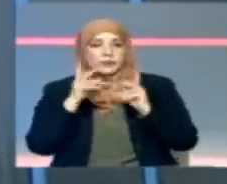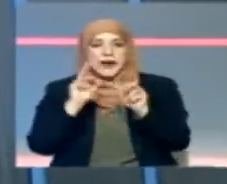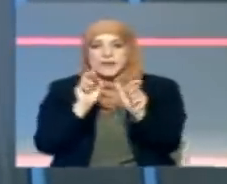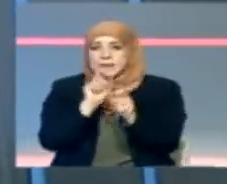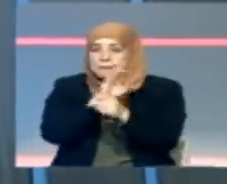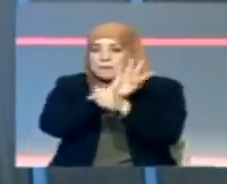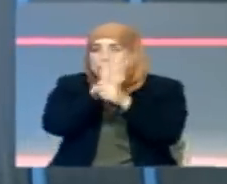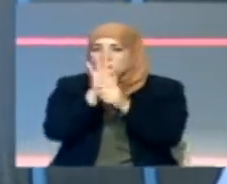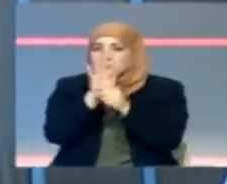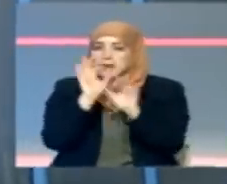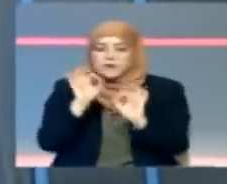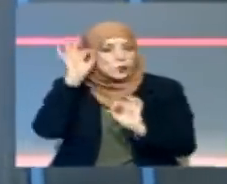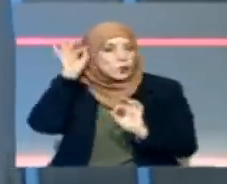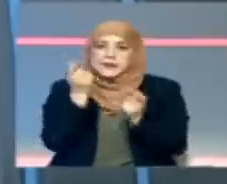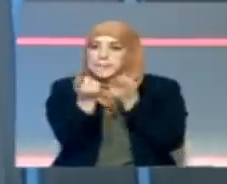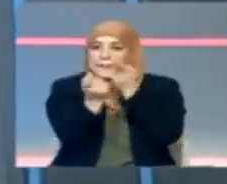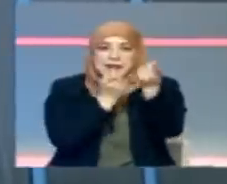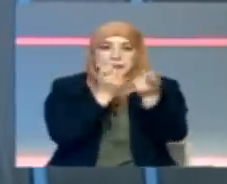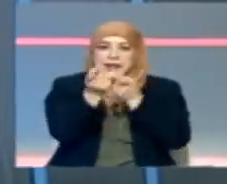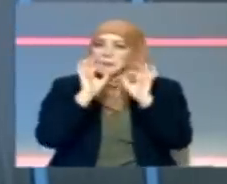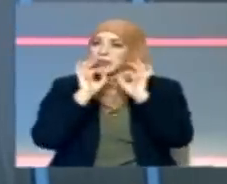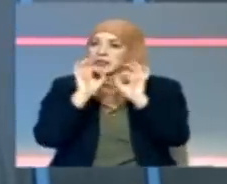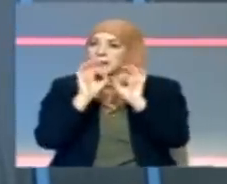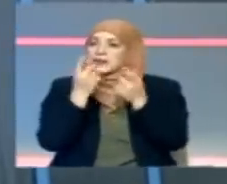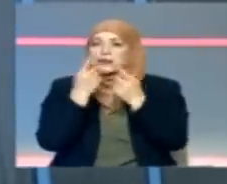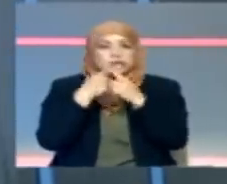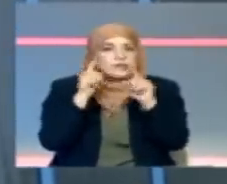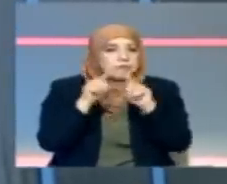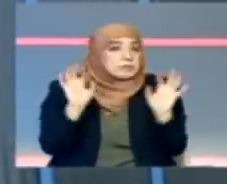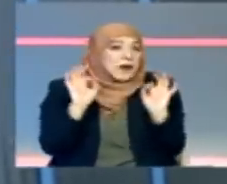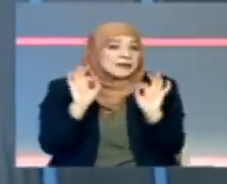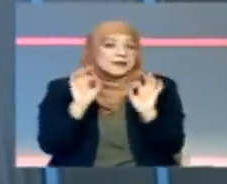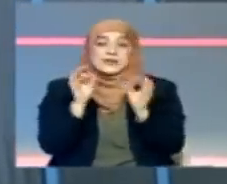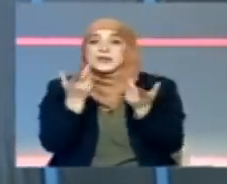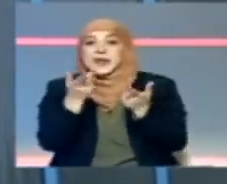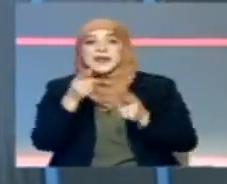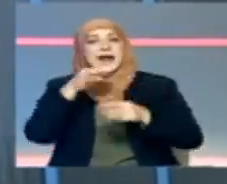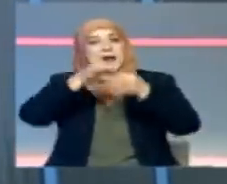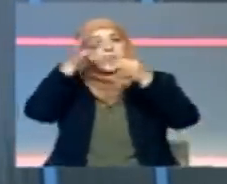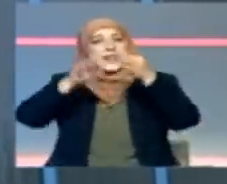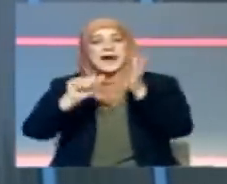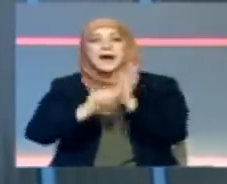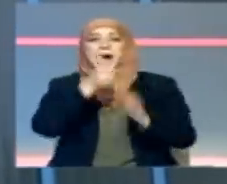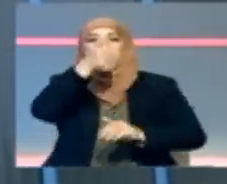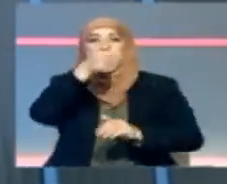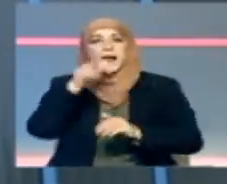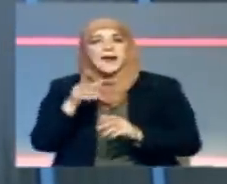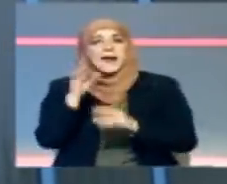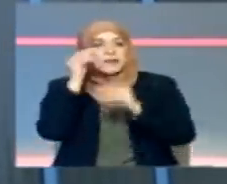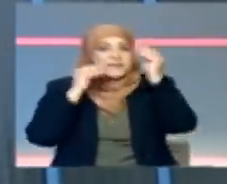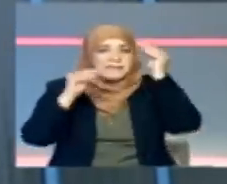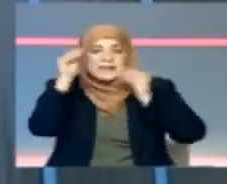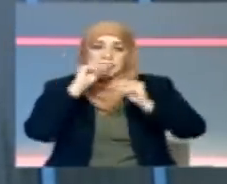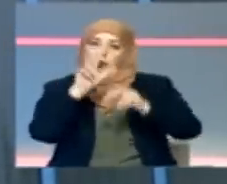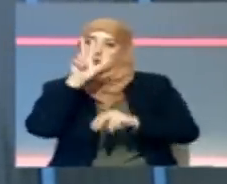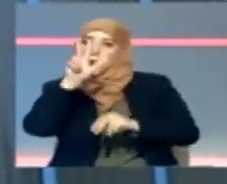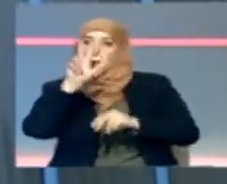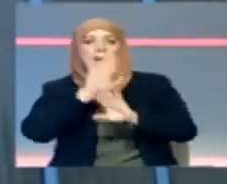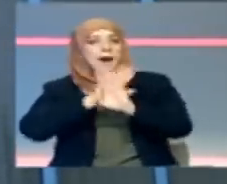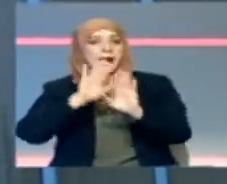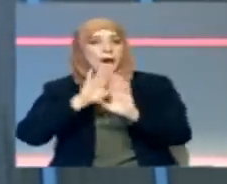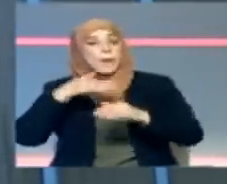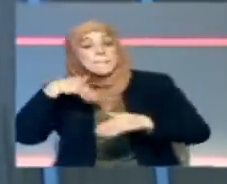في تونس منين جاي وشنو النوعية نتاعهم. أما هذه كما قلت لك نتائج أولية بيسكو عملنا ثلاثة بركة، وهو من المفروض